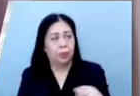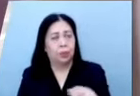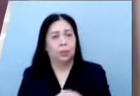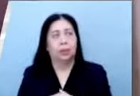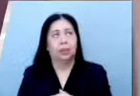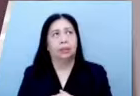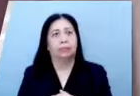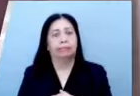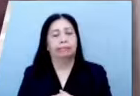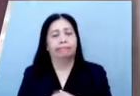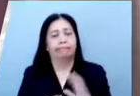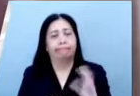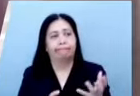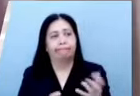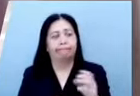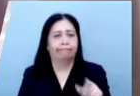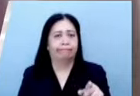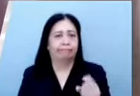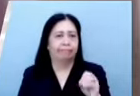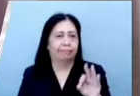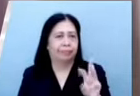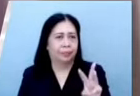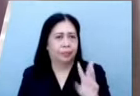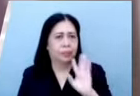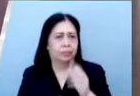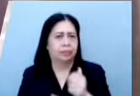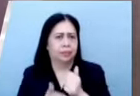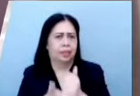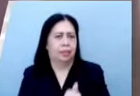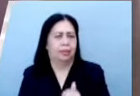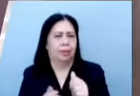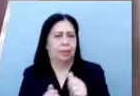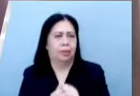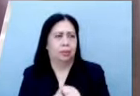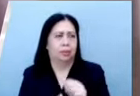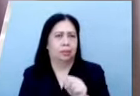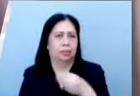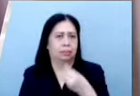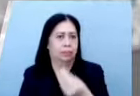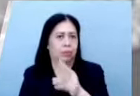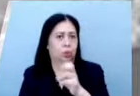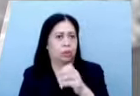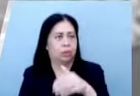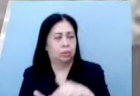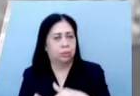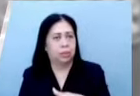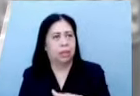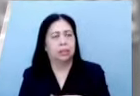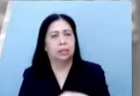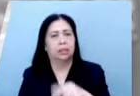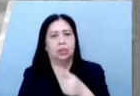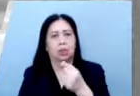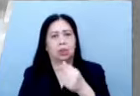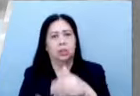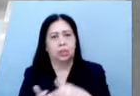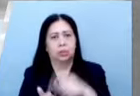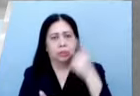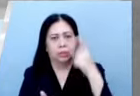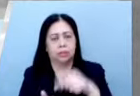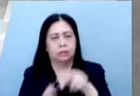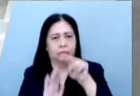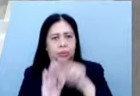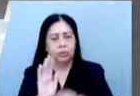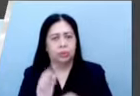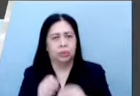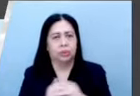trahedya nangyari, makakatulong agad tayo with 200,000 and 20,000 for the funeral. Ang may bahay ng isa sa mga sugatan,